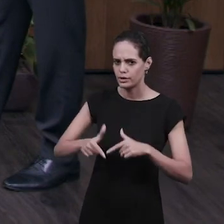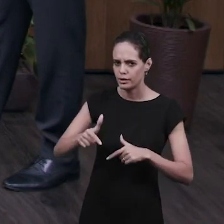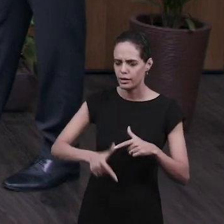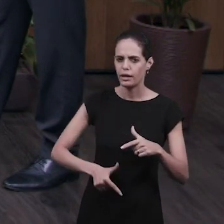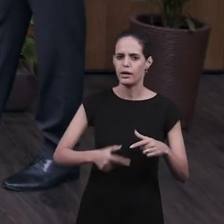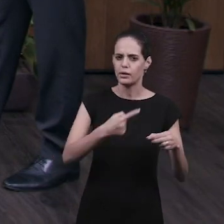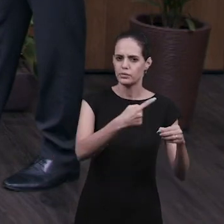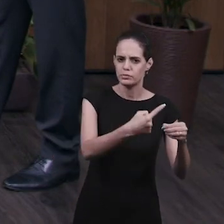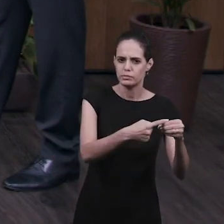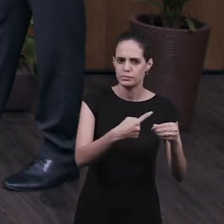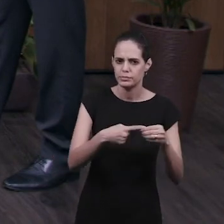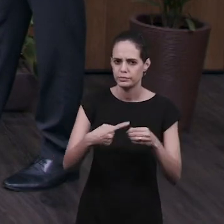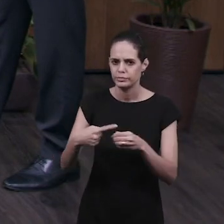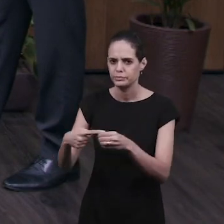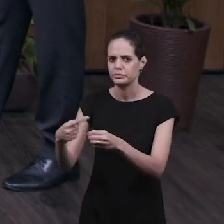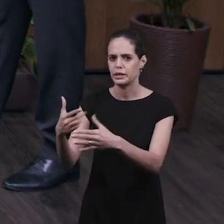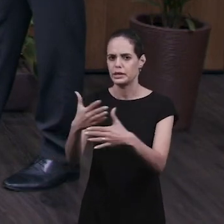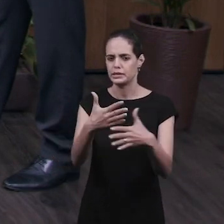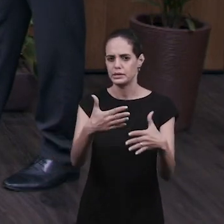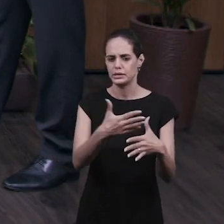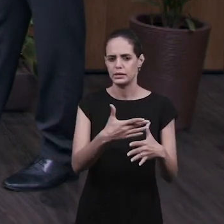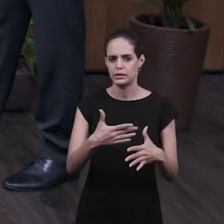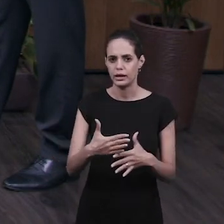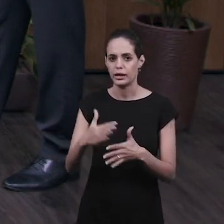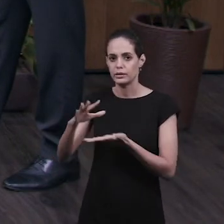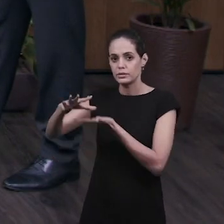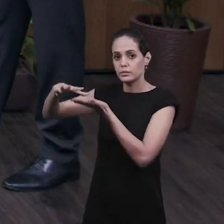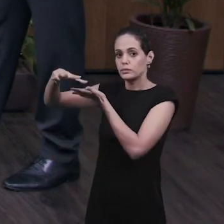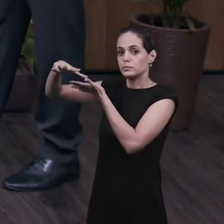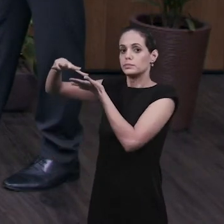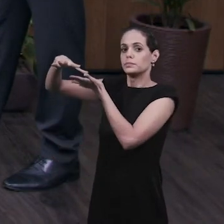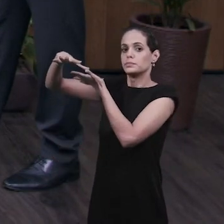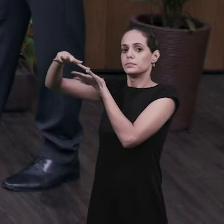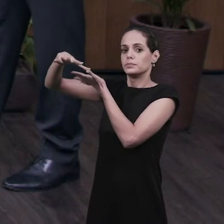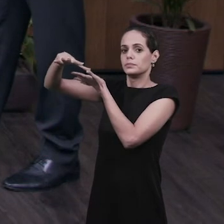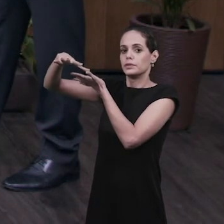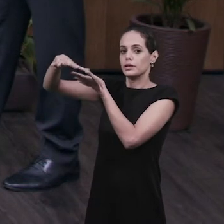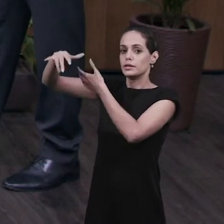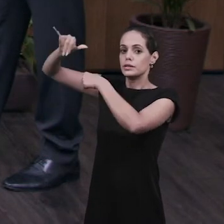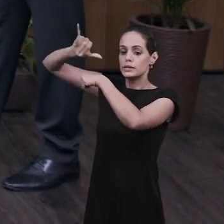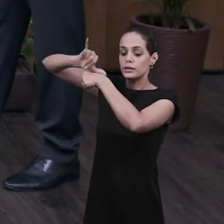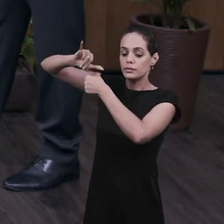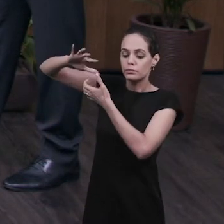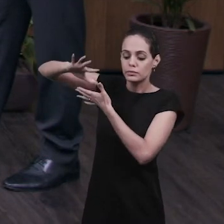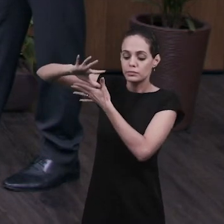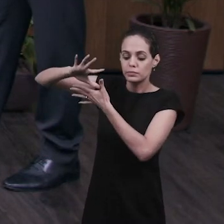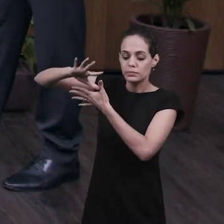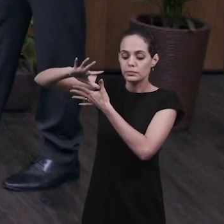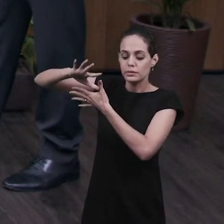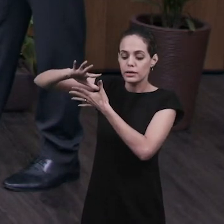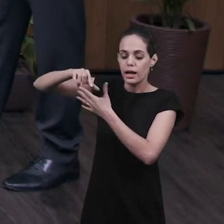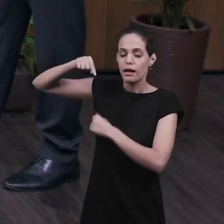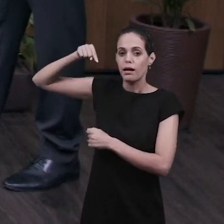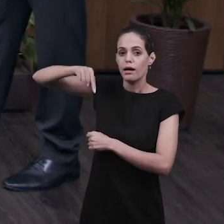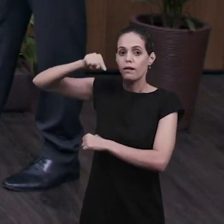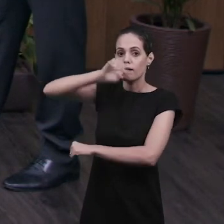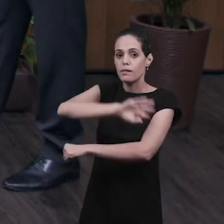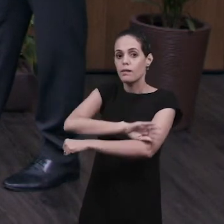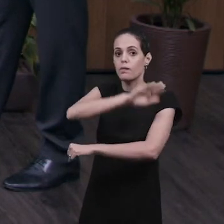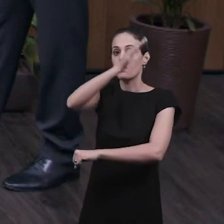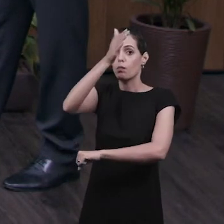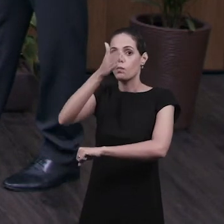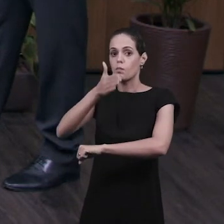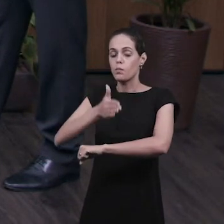temps du Seigneur Jésus, les provinces. Voici une vue aérienne où montre et